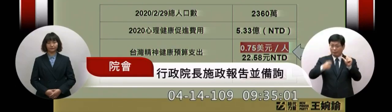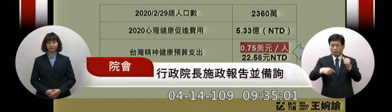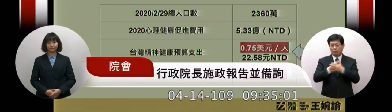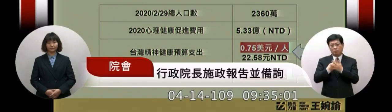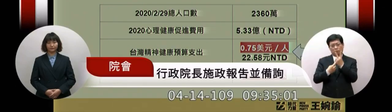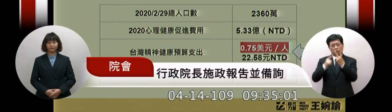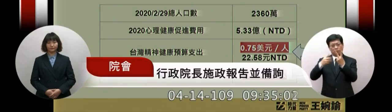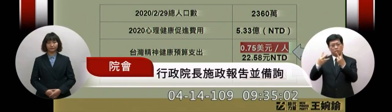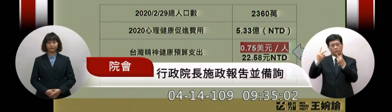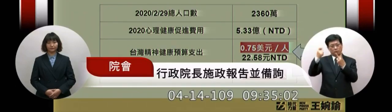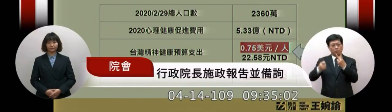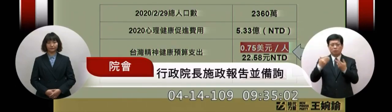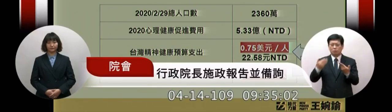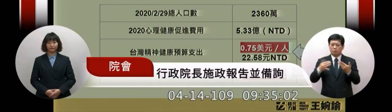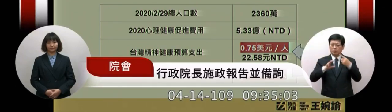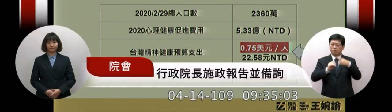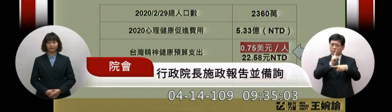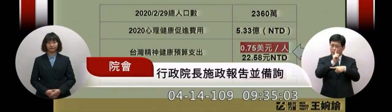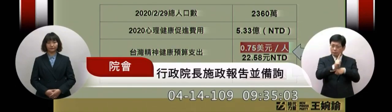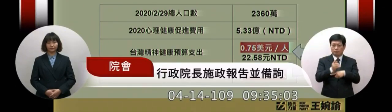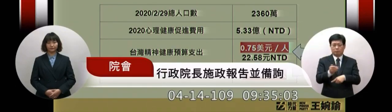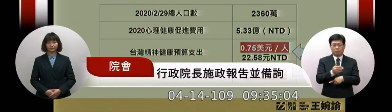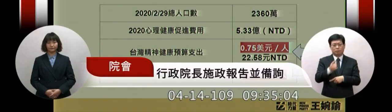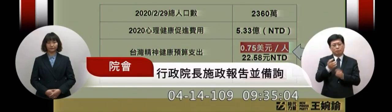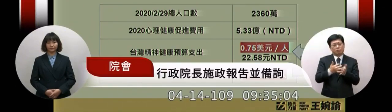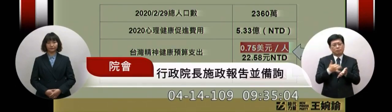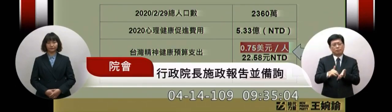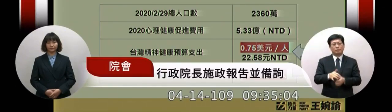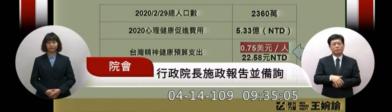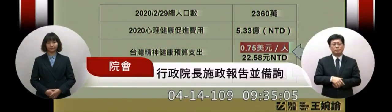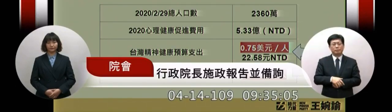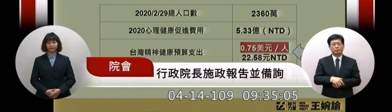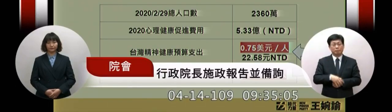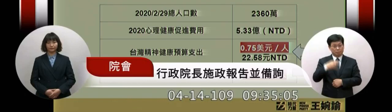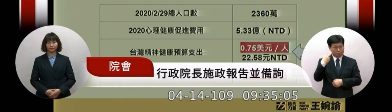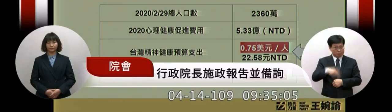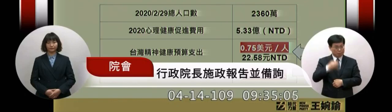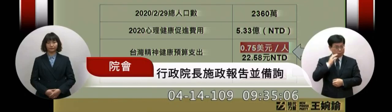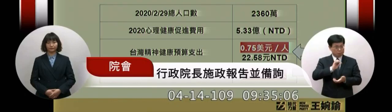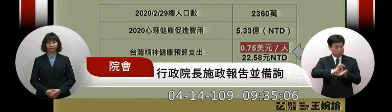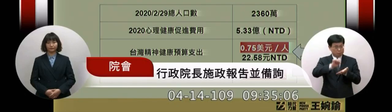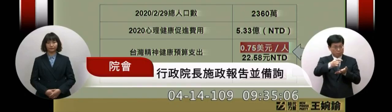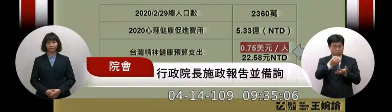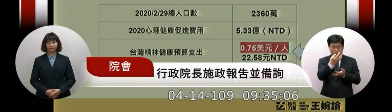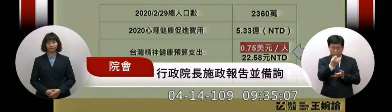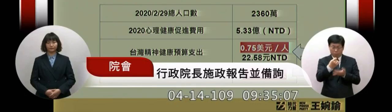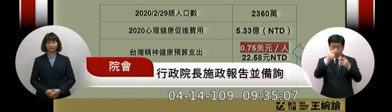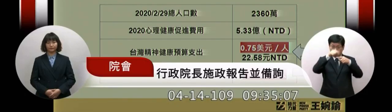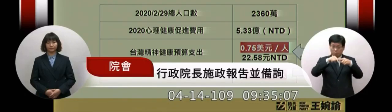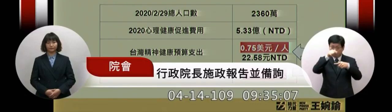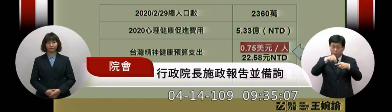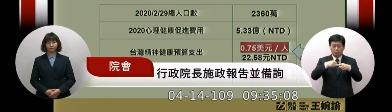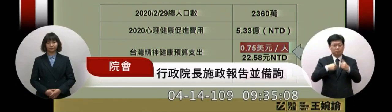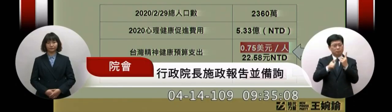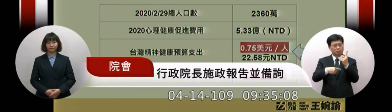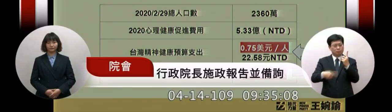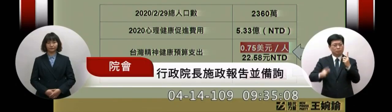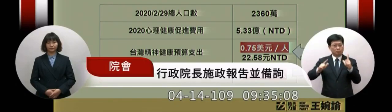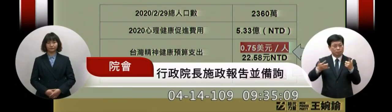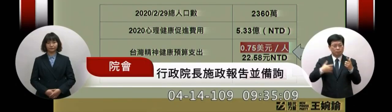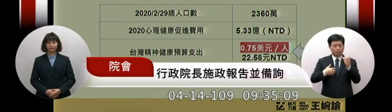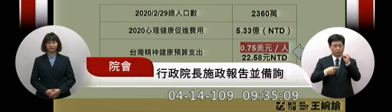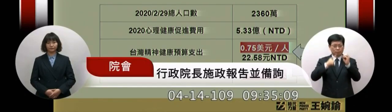有2.32亿，大约是1/1000的这样子的资源。我们来以这样子的数字来平均下来，我们的人均大约